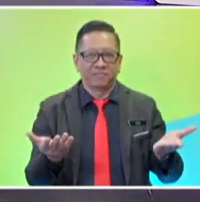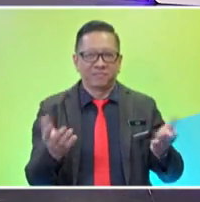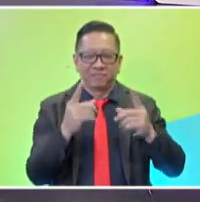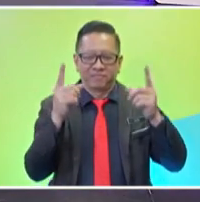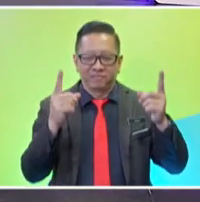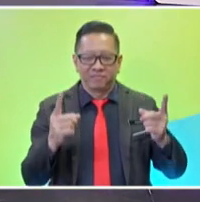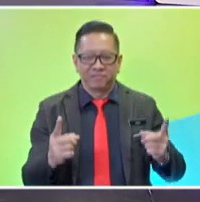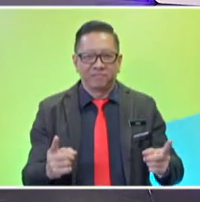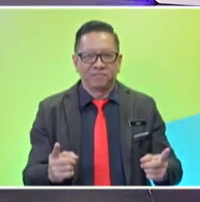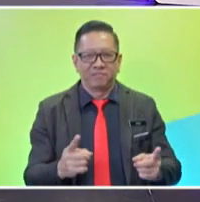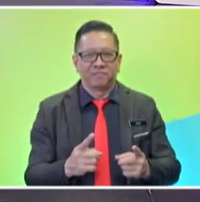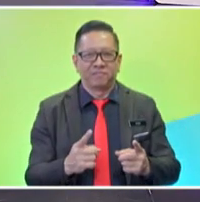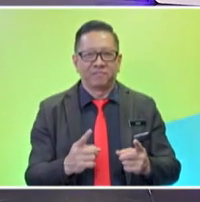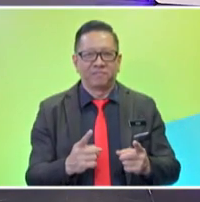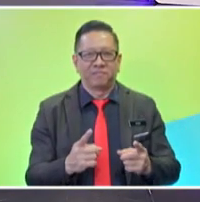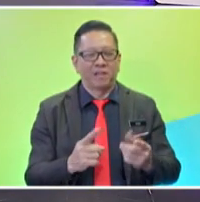tiup ya